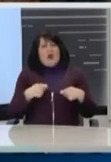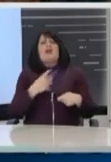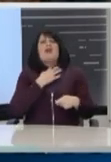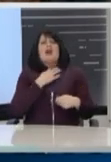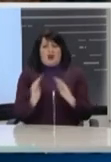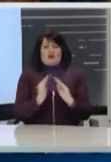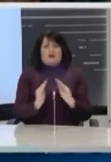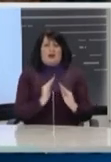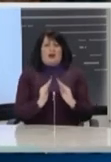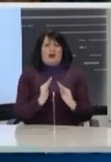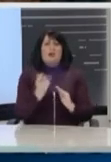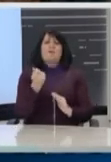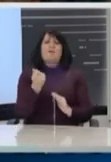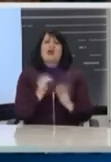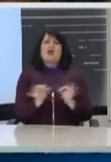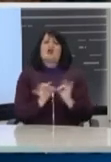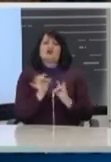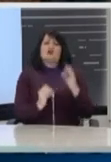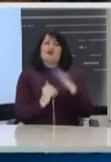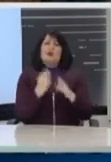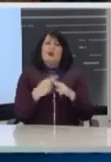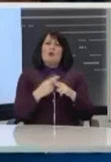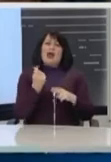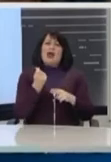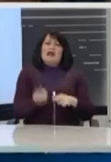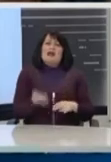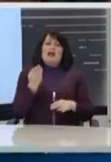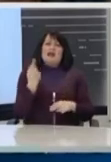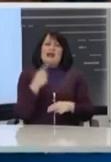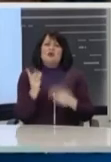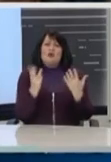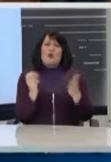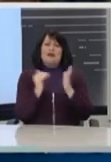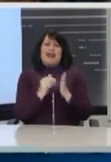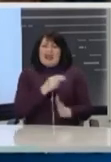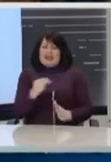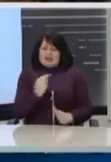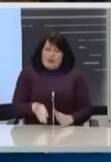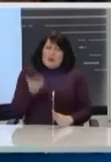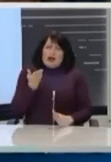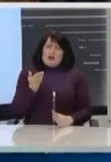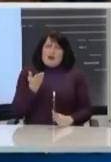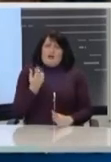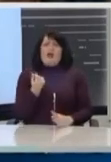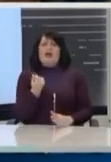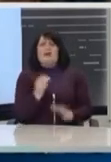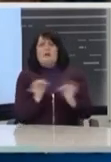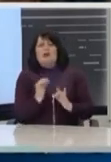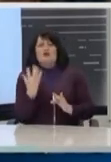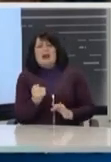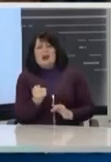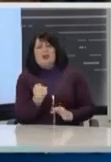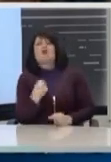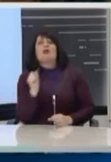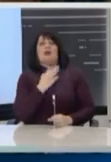όσοι έχουν περιουσία με αντικειμενικές αξίες μεγαλύτερη των 180.000 ευρώ. Μιλάμε για ότι